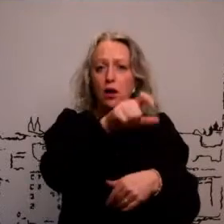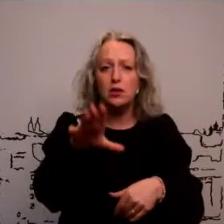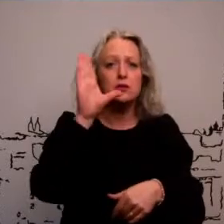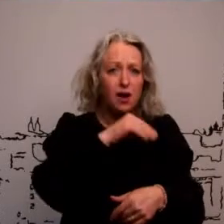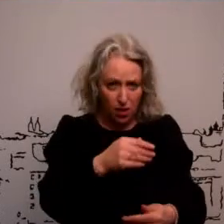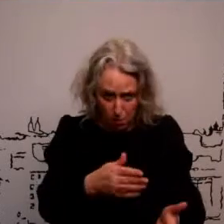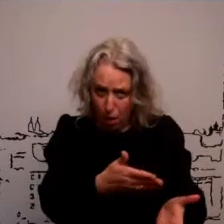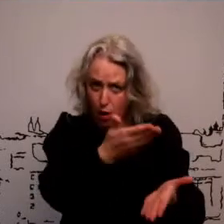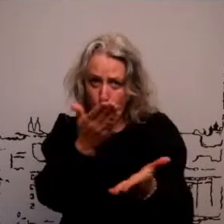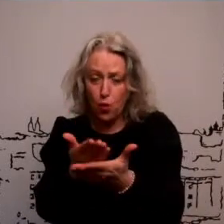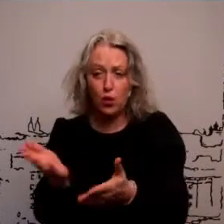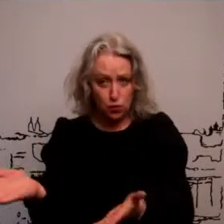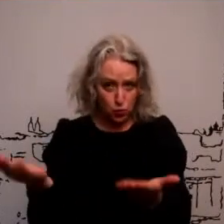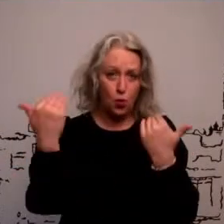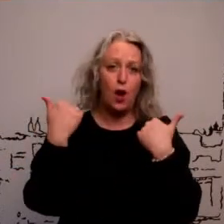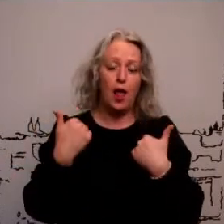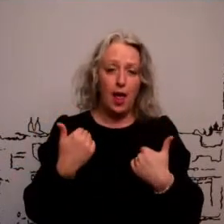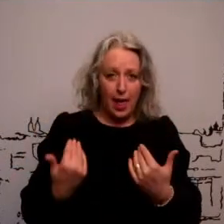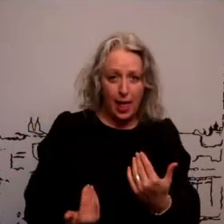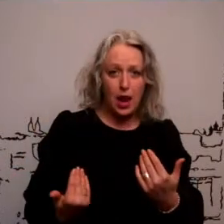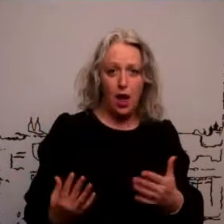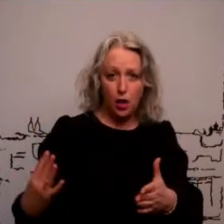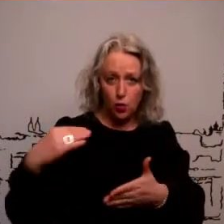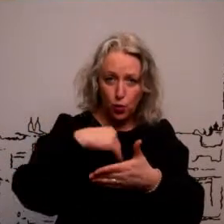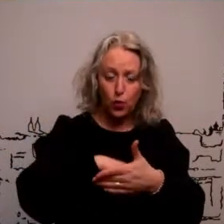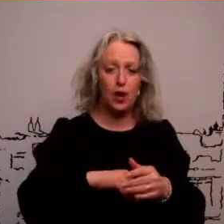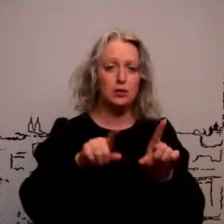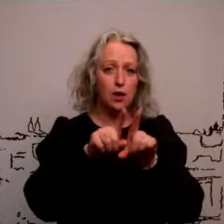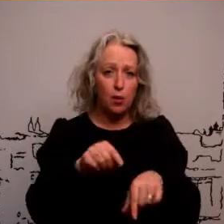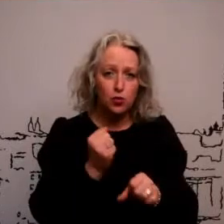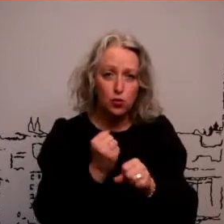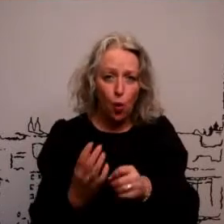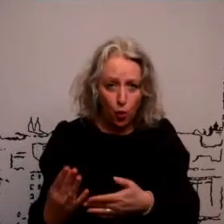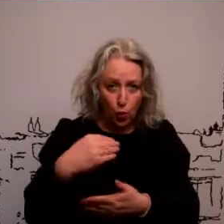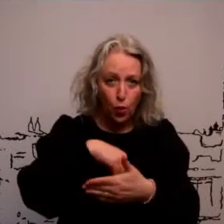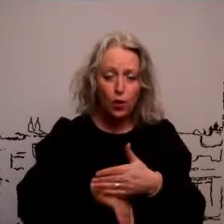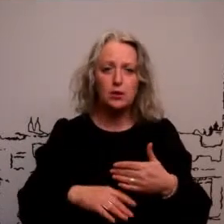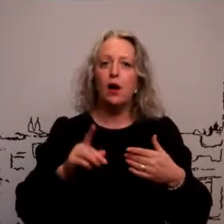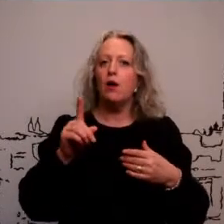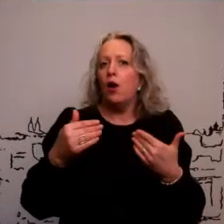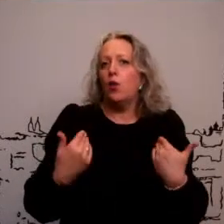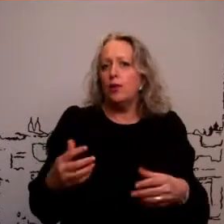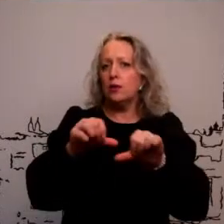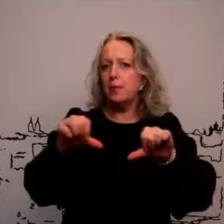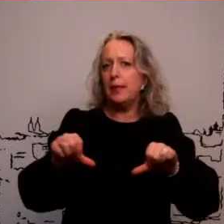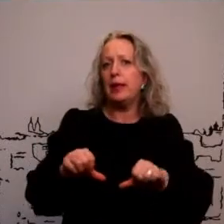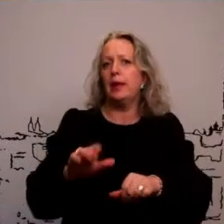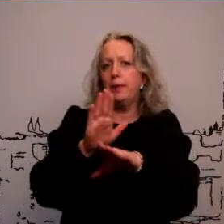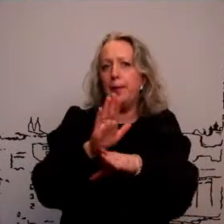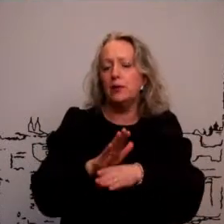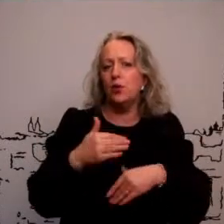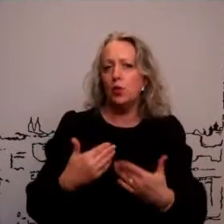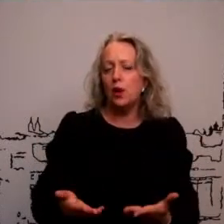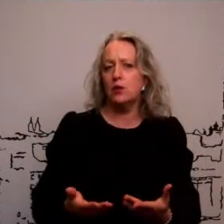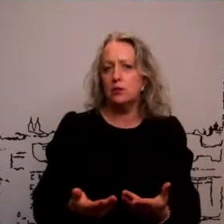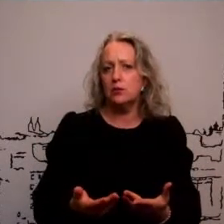elage meie juures, töötage meie juures. Et mis moodi need piirid seal siis paika panna, et noh, ongi neid